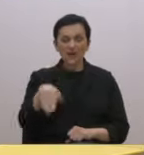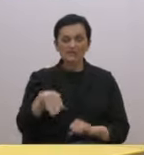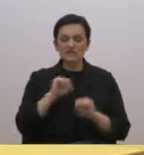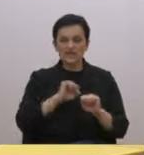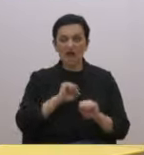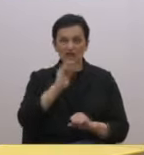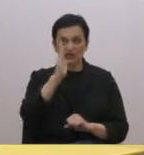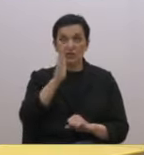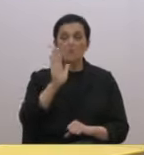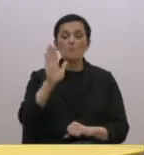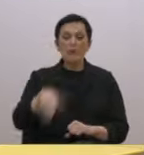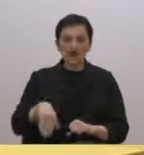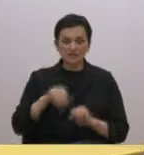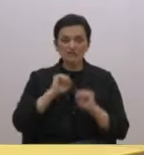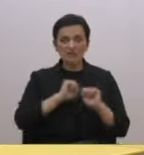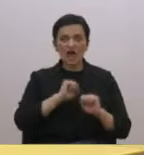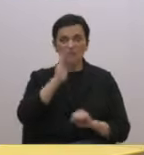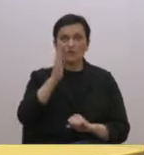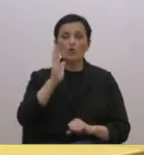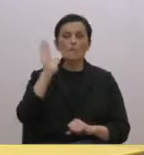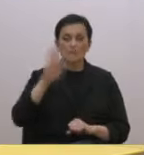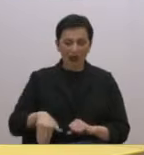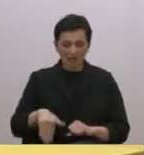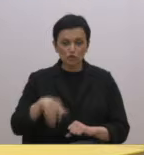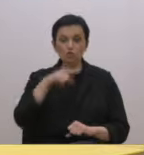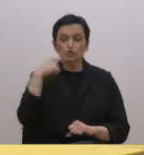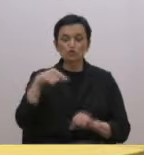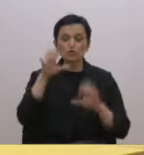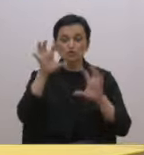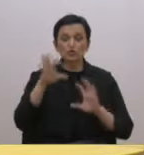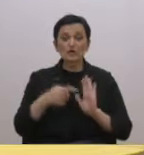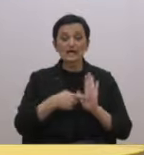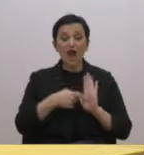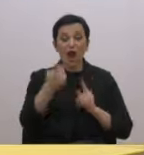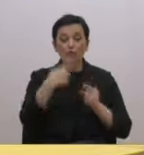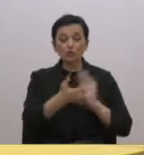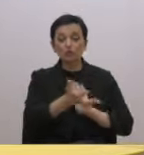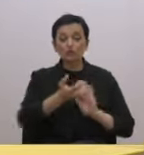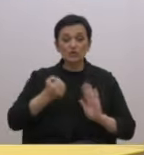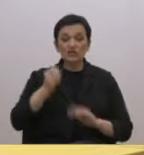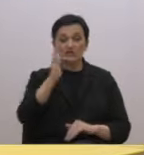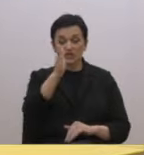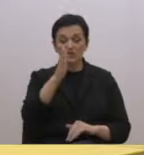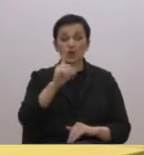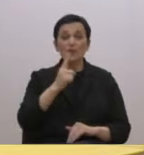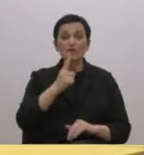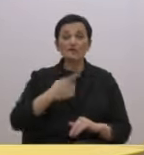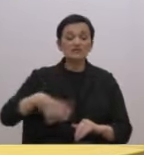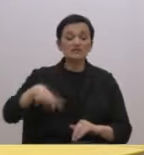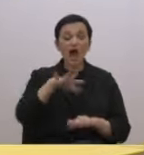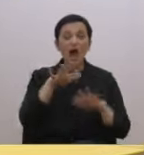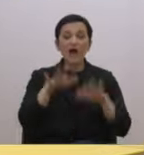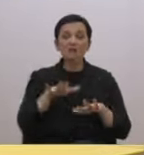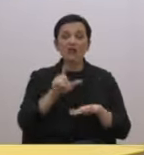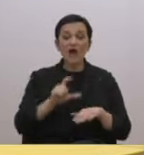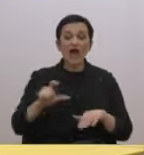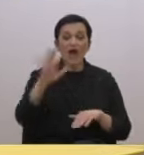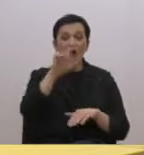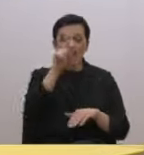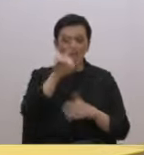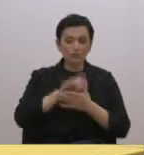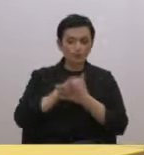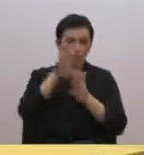დაიცავენ, მაინც დავიცავთ, მაინც მოგიწევთ რუსული კანონის გატანა, იმიტომ რომ საქართველოს ადგილი